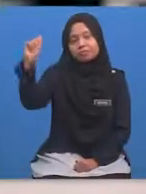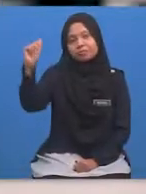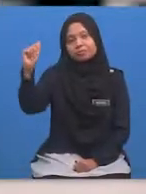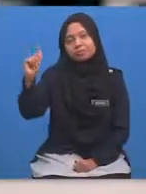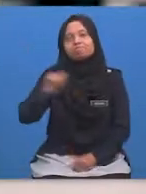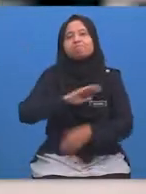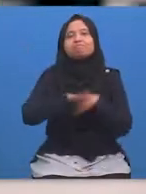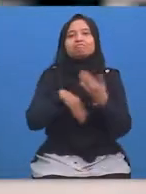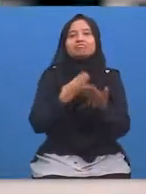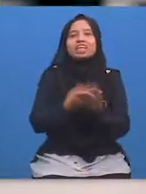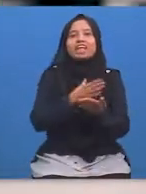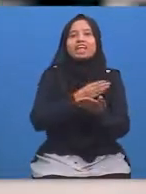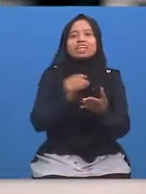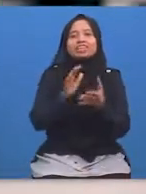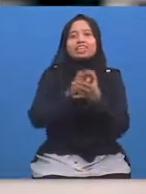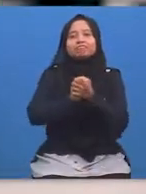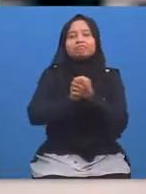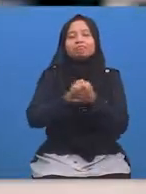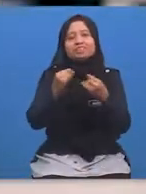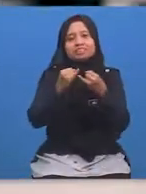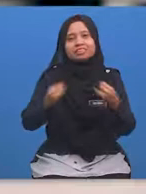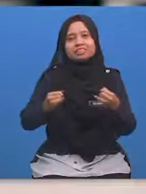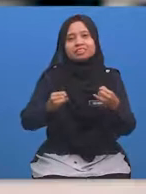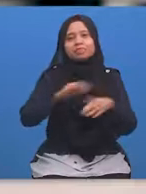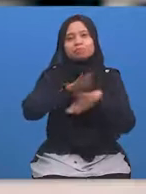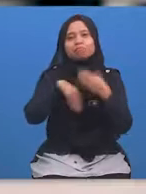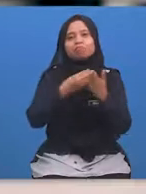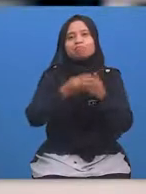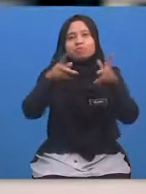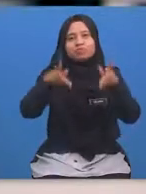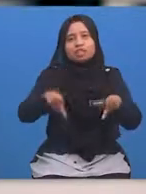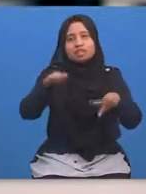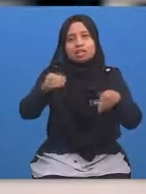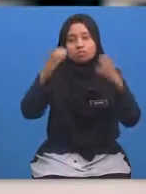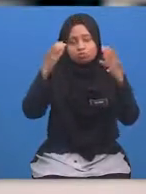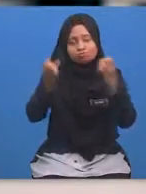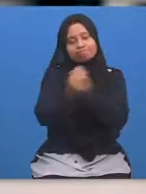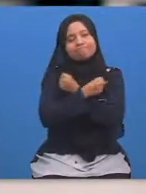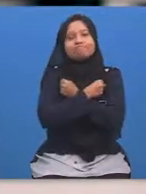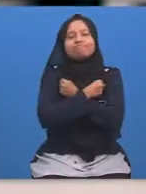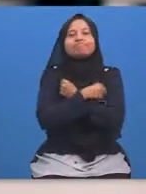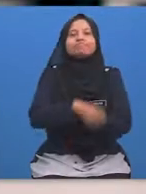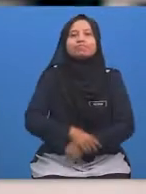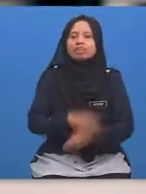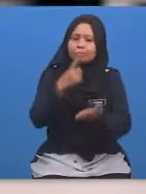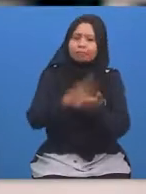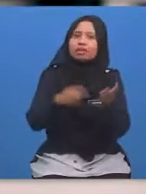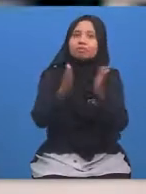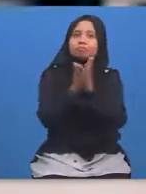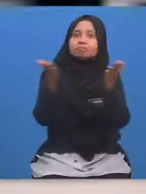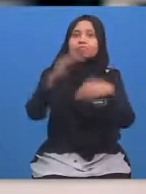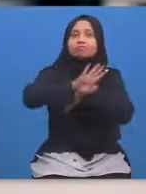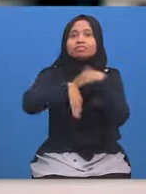Assalamualaikum semua dan salam sejahtera pelajar-pelajar yang cikgu sayangi. Apa khabar